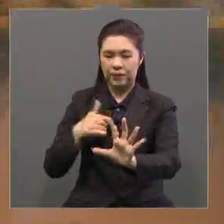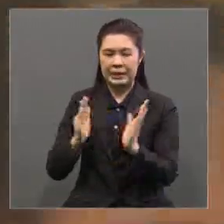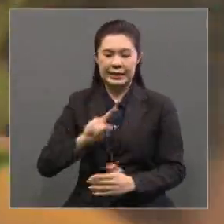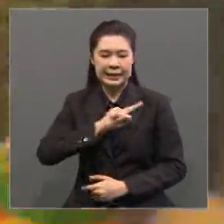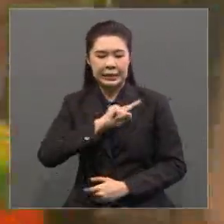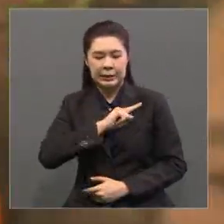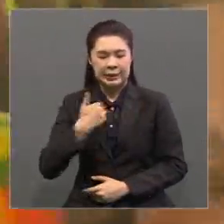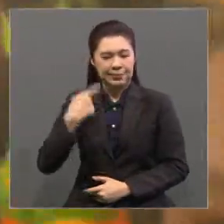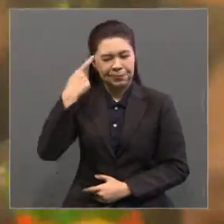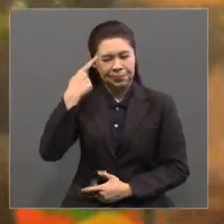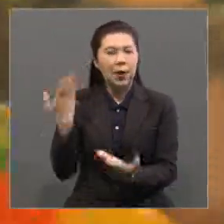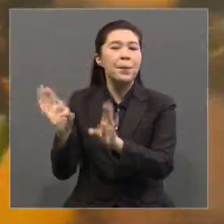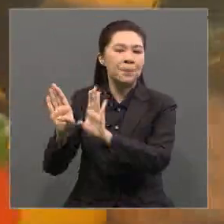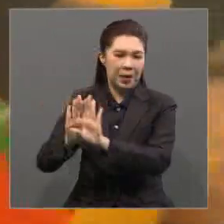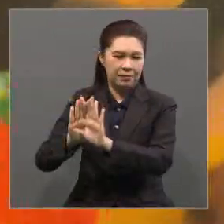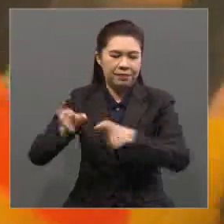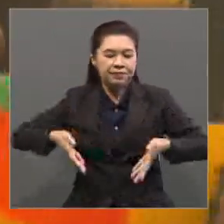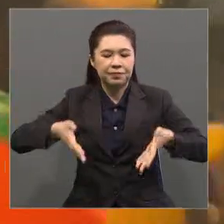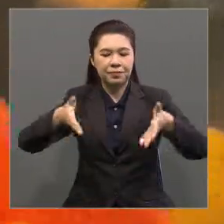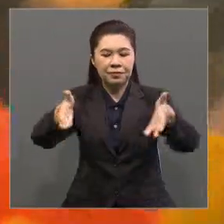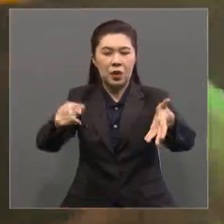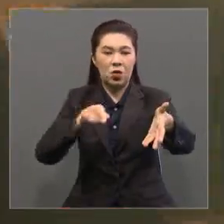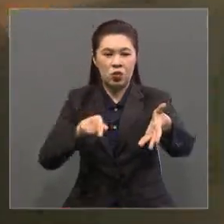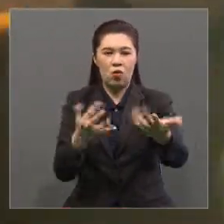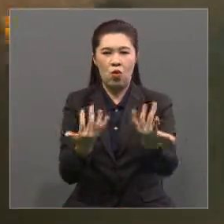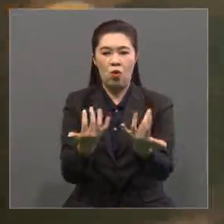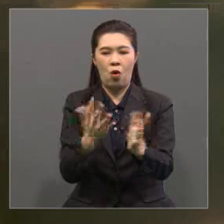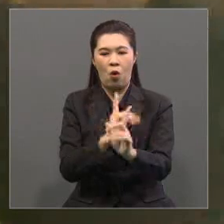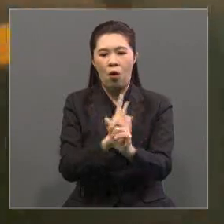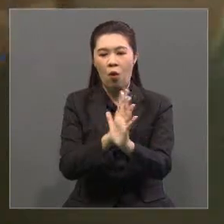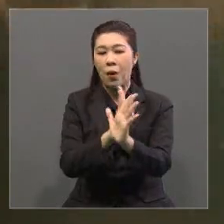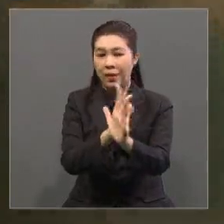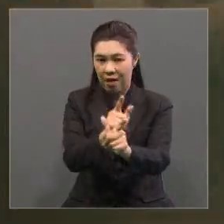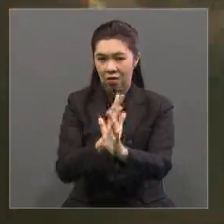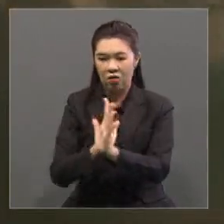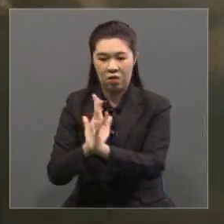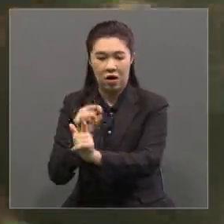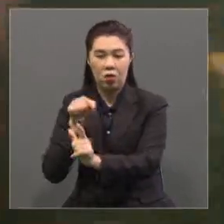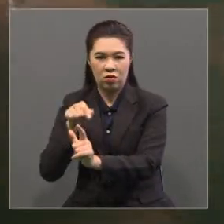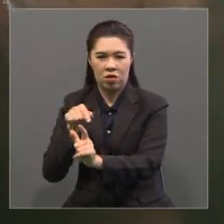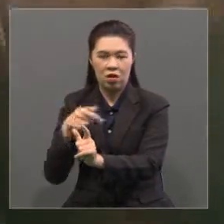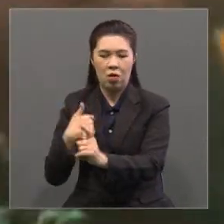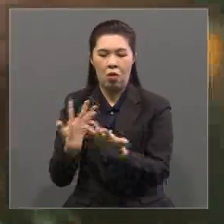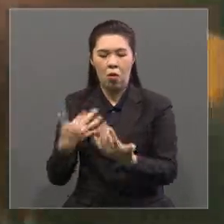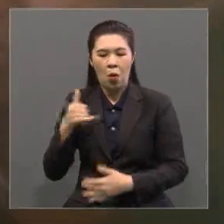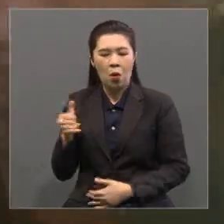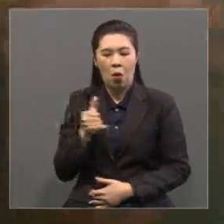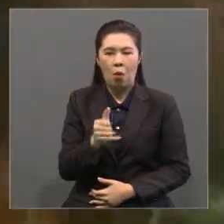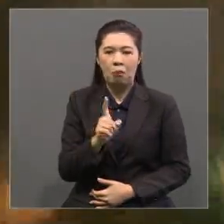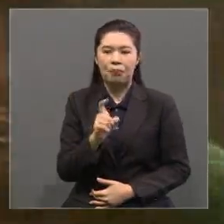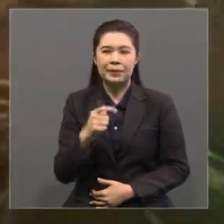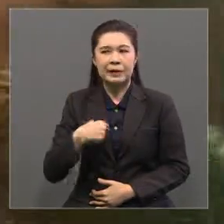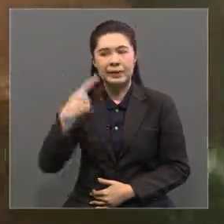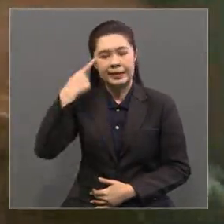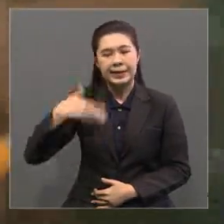เข้าชั่วคราวเพื่อระบายคนแล้วลดความแออัดคนที่ไปต่อแถวเพื่อจะรอเข้าไปเล่นน้ำเองหลายคนที่ไม่ได้เข้าไปก็แสดง